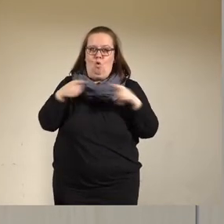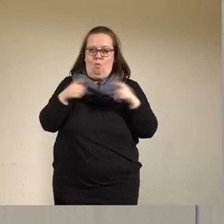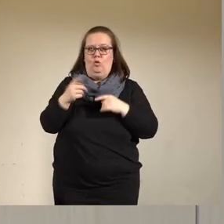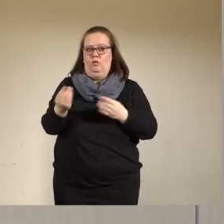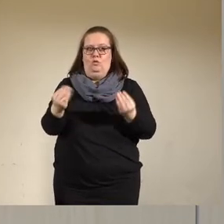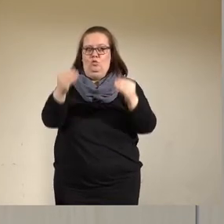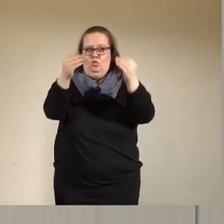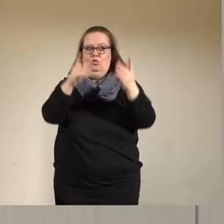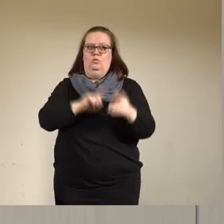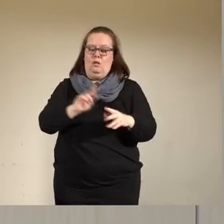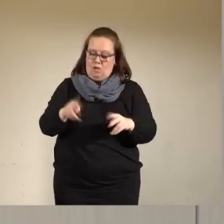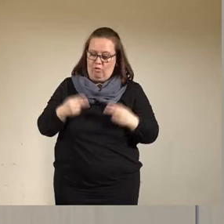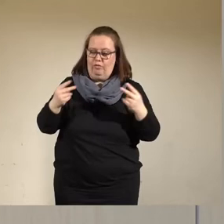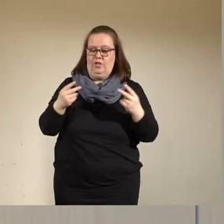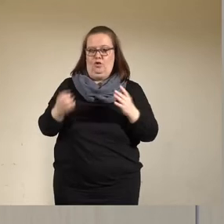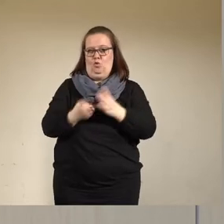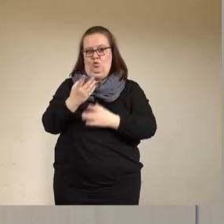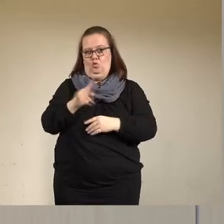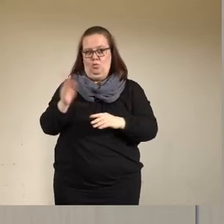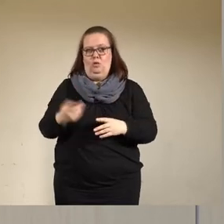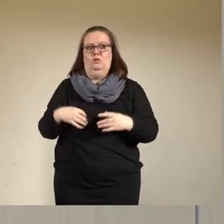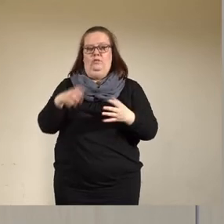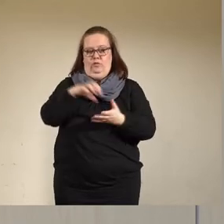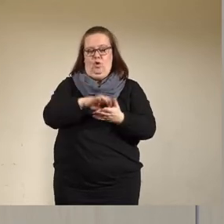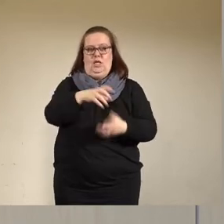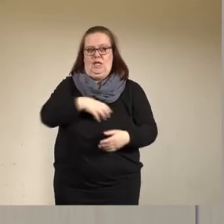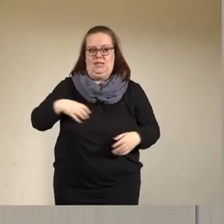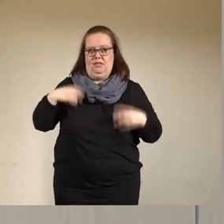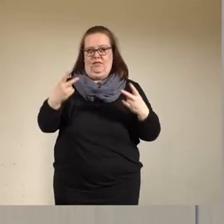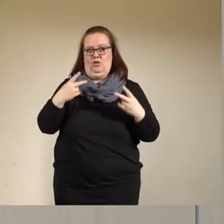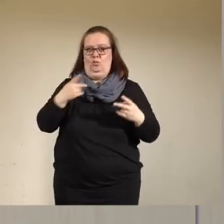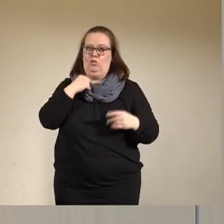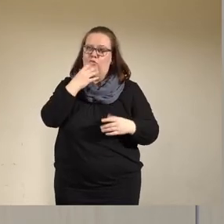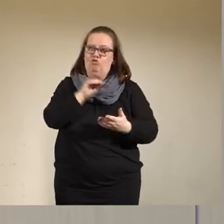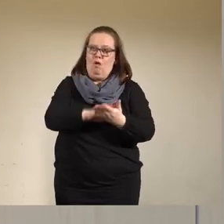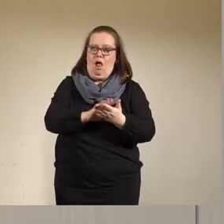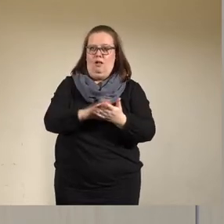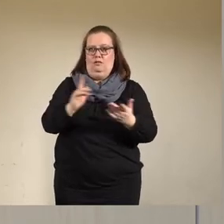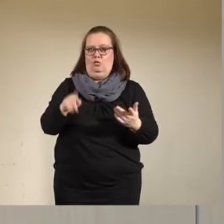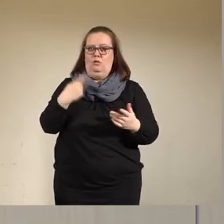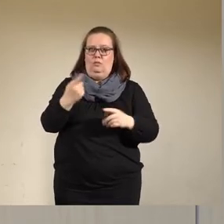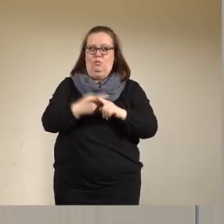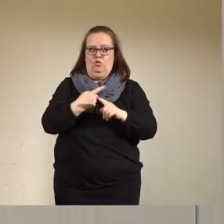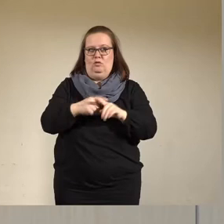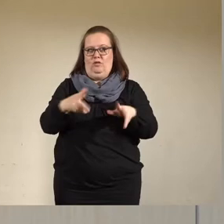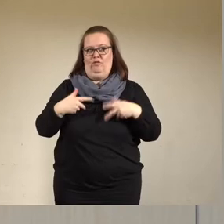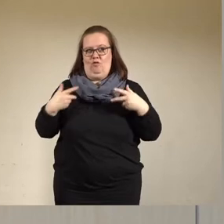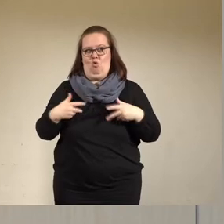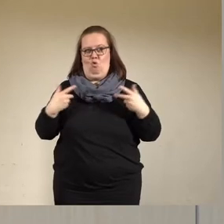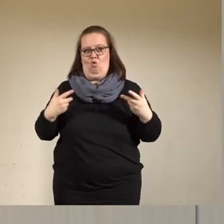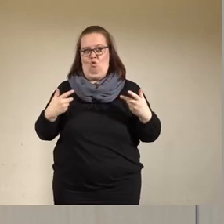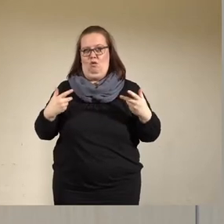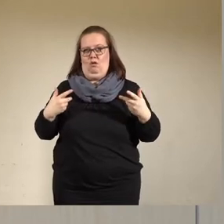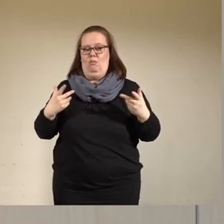uns zukommt und das ist wichtige Kultur, das ist Markenkern für Dresden, den wir gerne halten wollen. Und besonders froh bin ich auch,